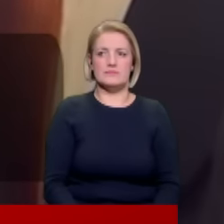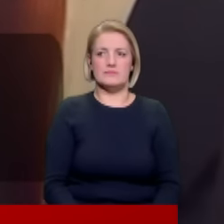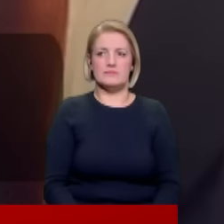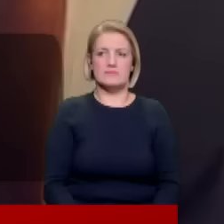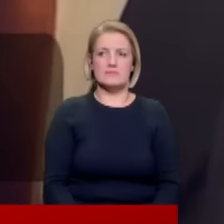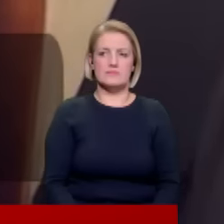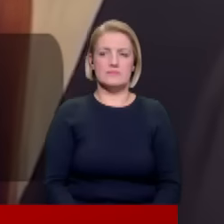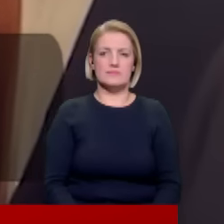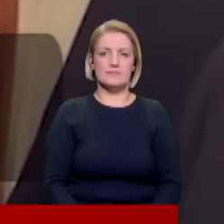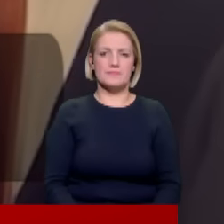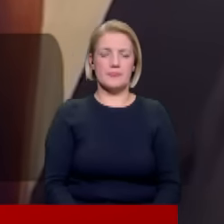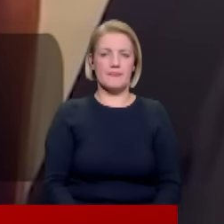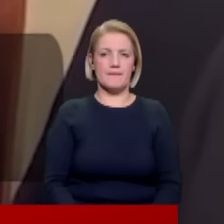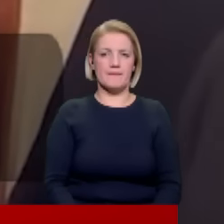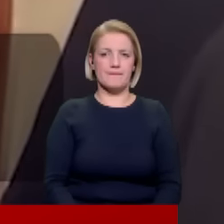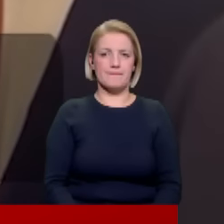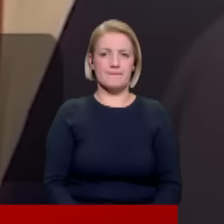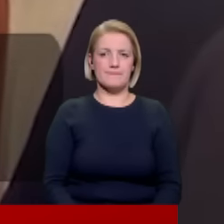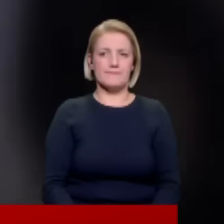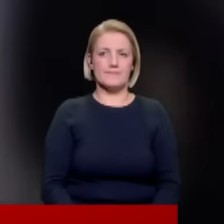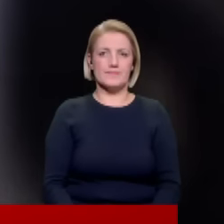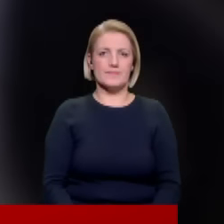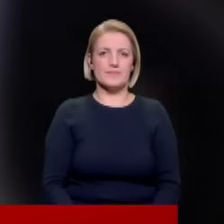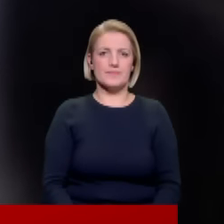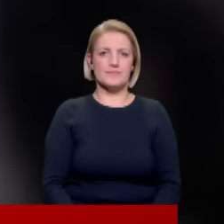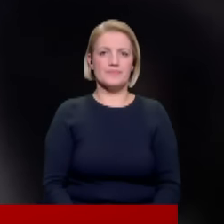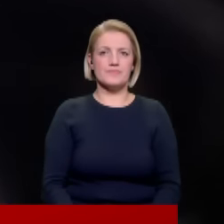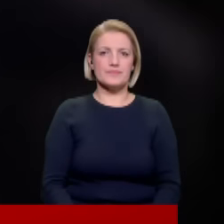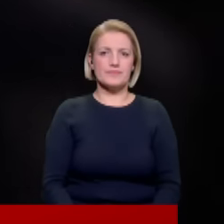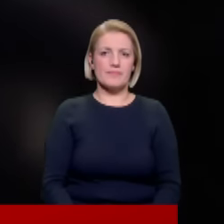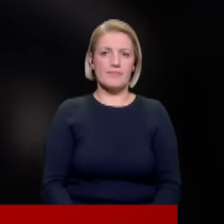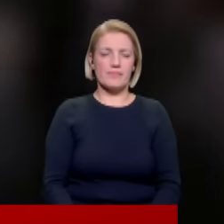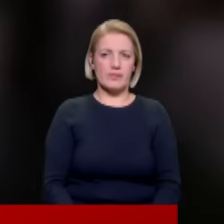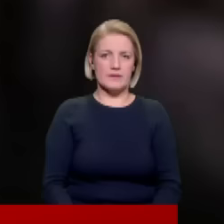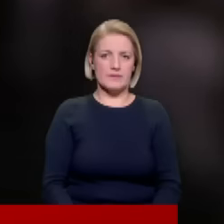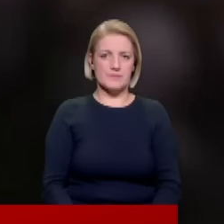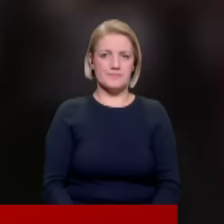davranışlardan vazgeçsin. Geçemiyorsan mesleğini bırak. Bazen çok şey söyleseniz de